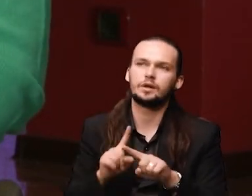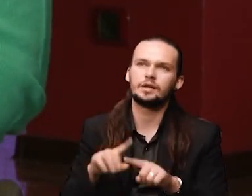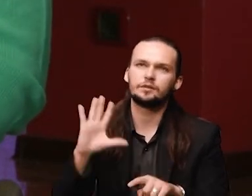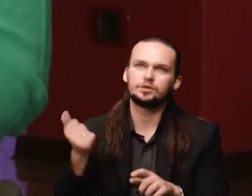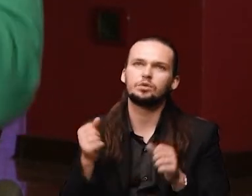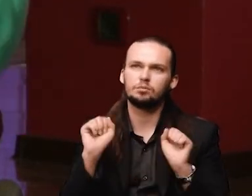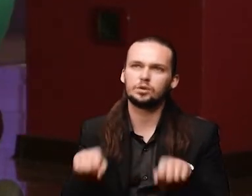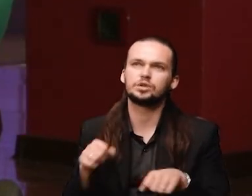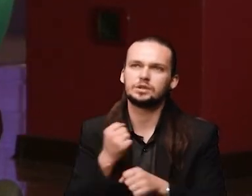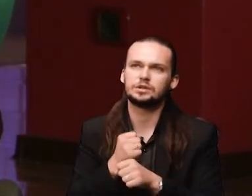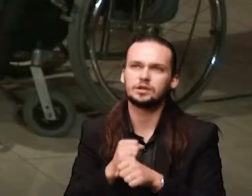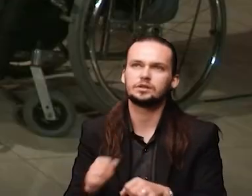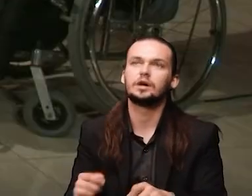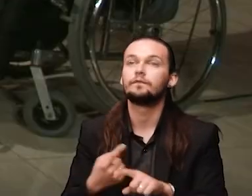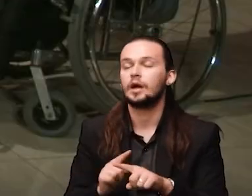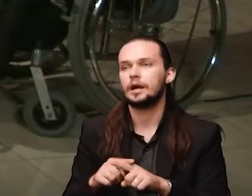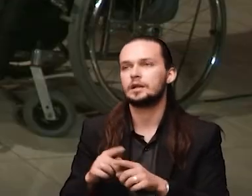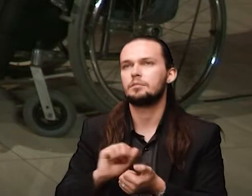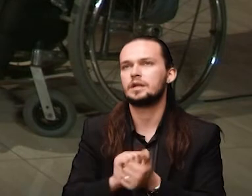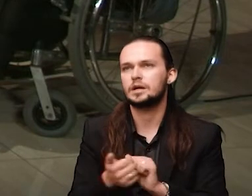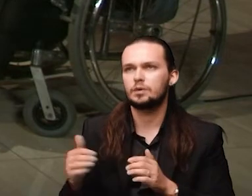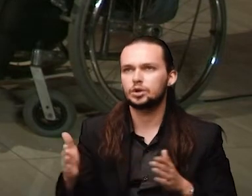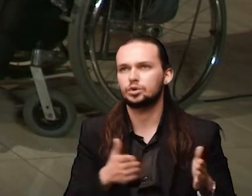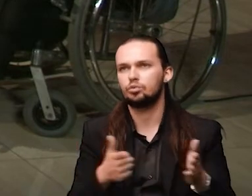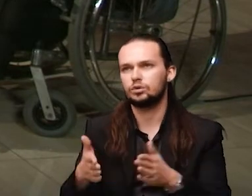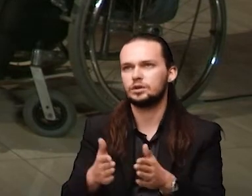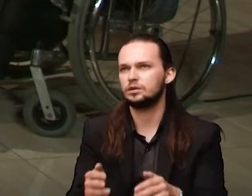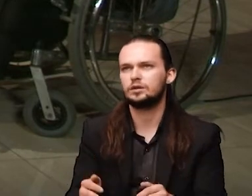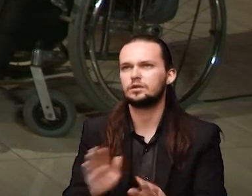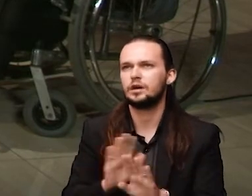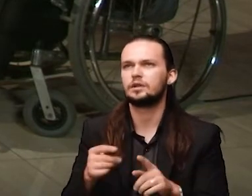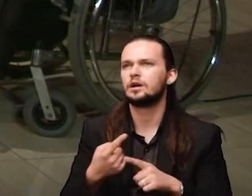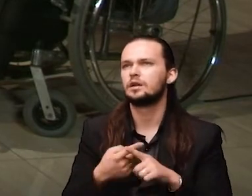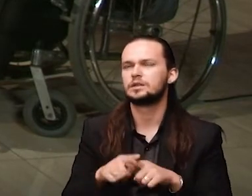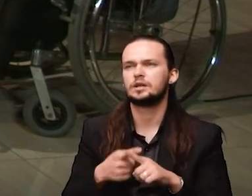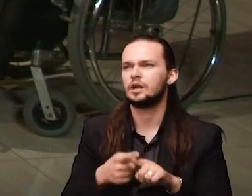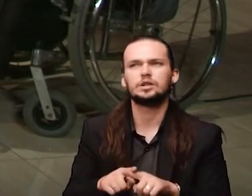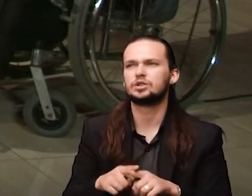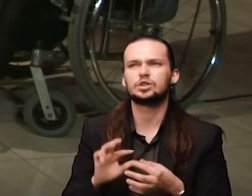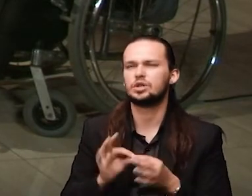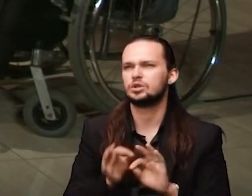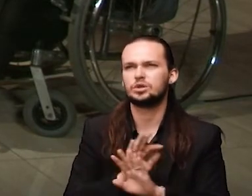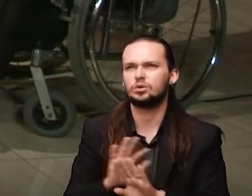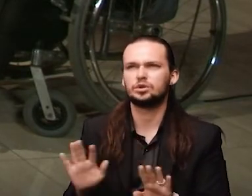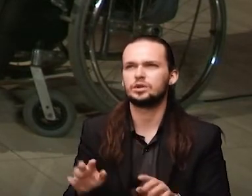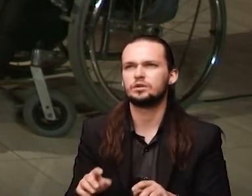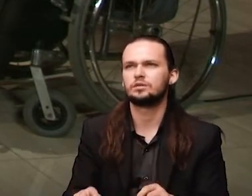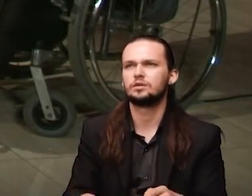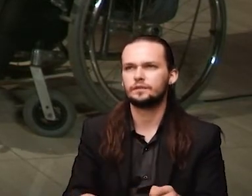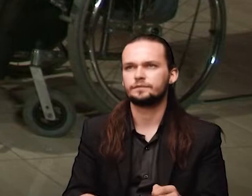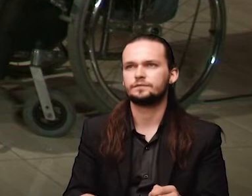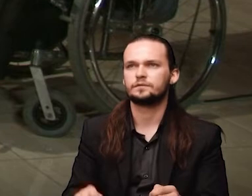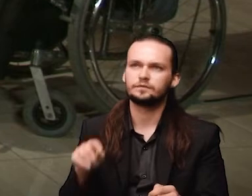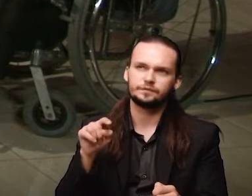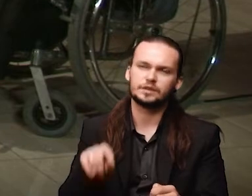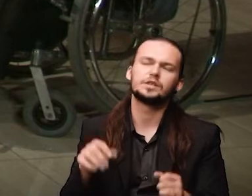я думаю, нет, что это все-таки не... можно это технологически. Это менять маршруты надо, менять... Нет, вот... нет, там, нет, это технологически не так сложно, как вам